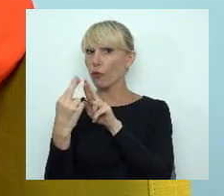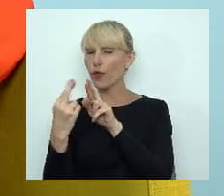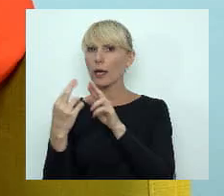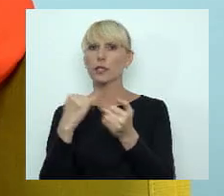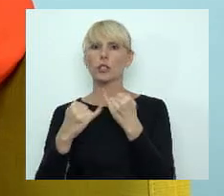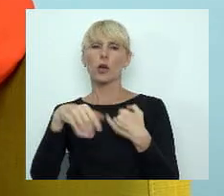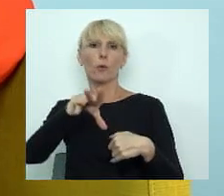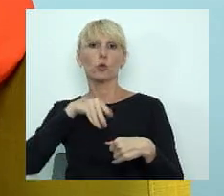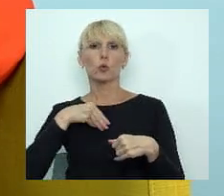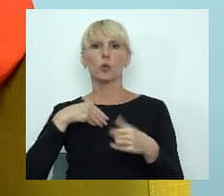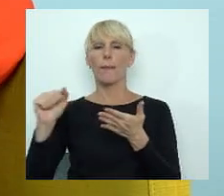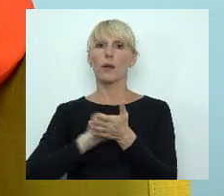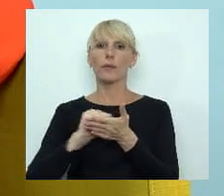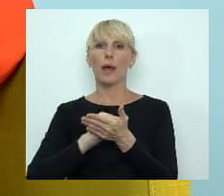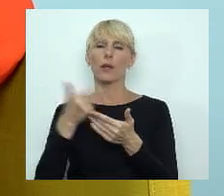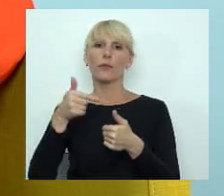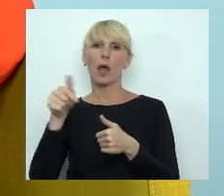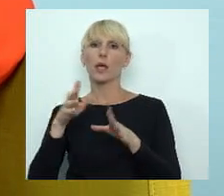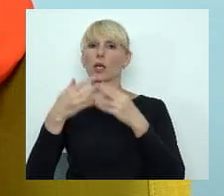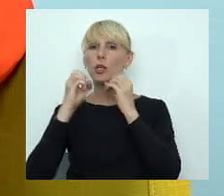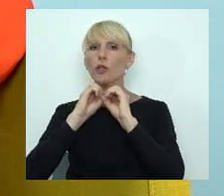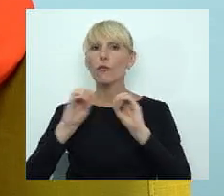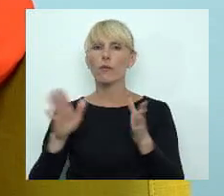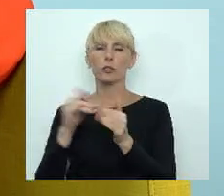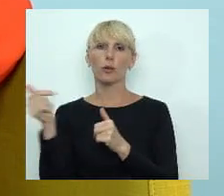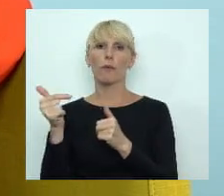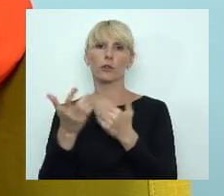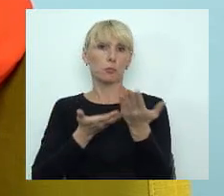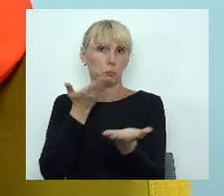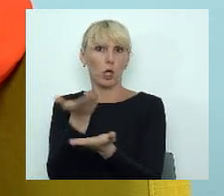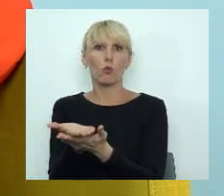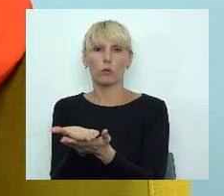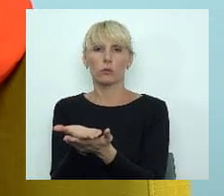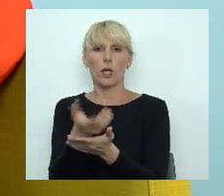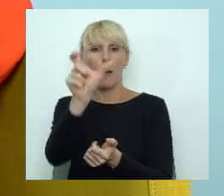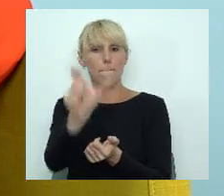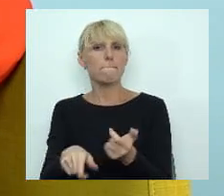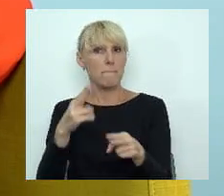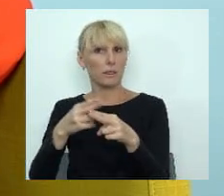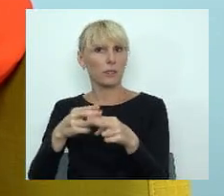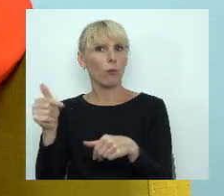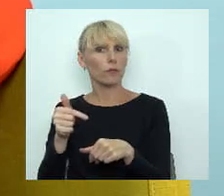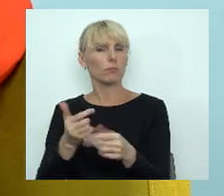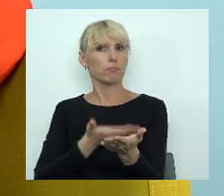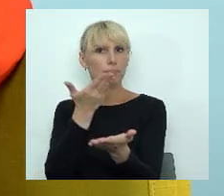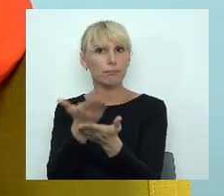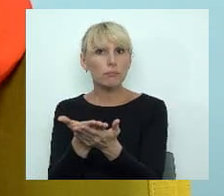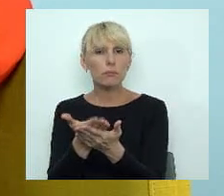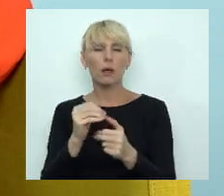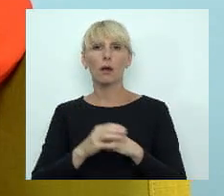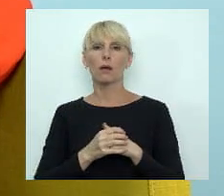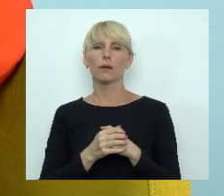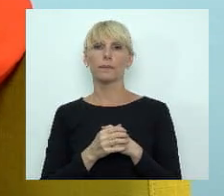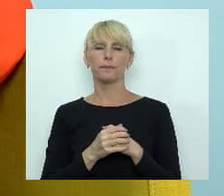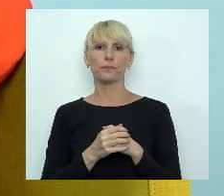danych, powinien te informacje udostępnić, przedłożyć osobie, której dane dotyczą, czyli w tym przypadku pacjentowi. A